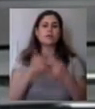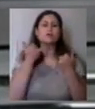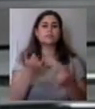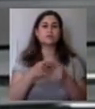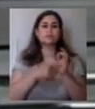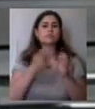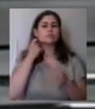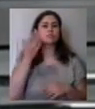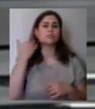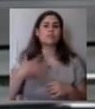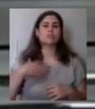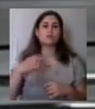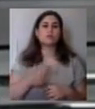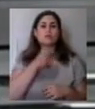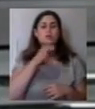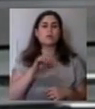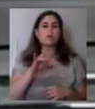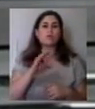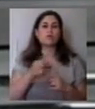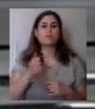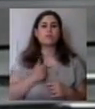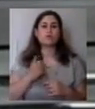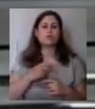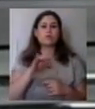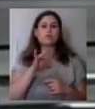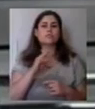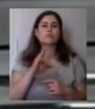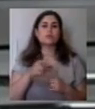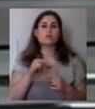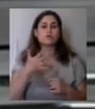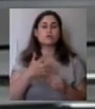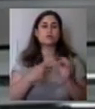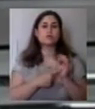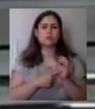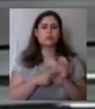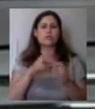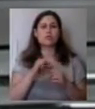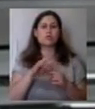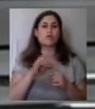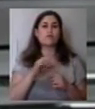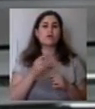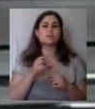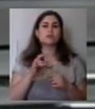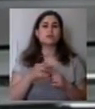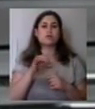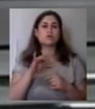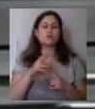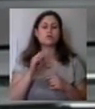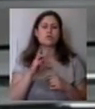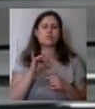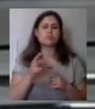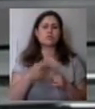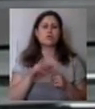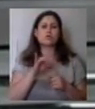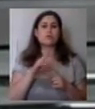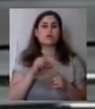років тому, загинув старший прапорщик військової частини 3056 Нацгвардії України Сергій Стадник. Під Успенкою